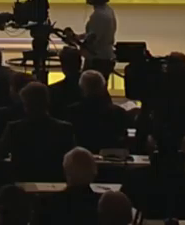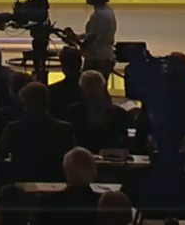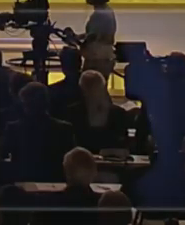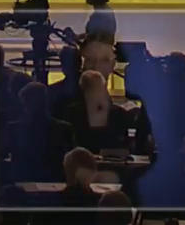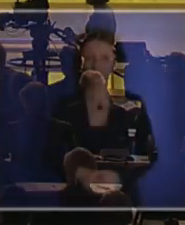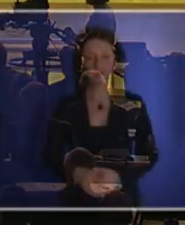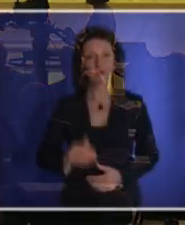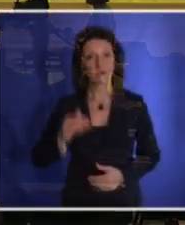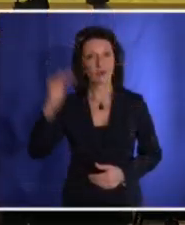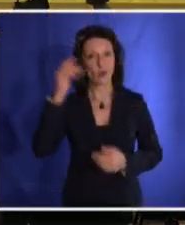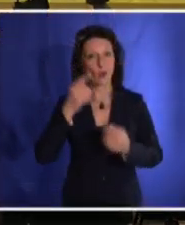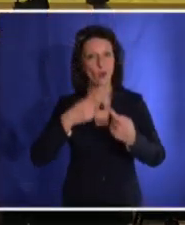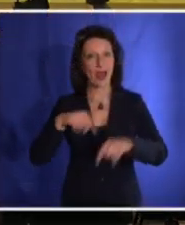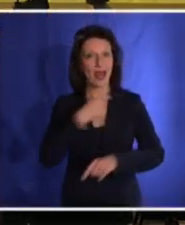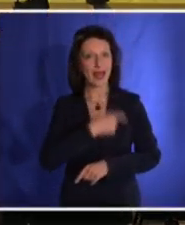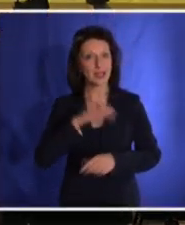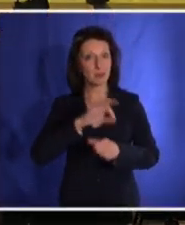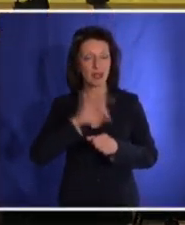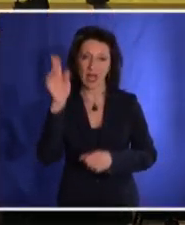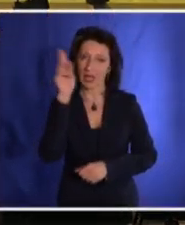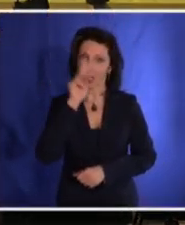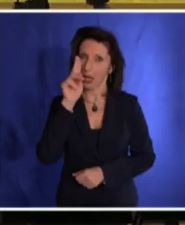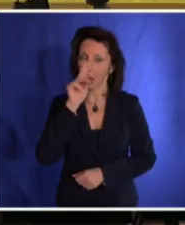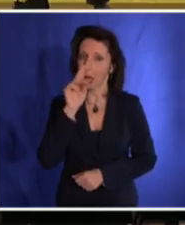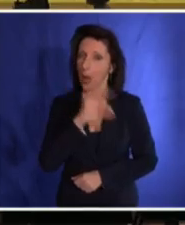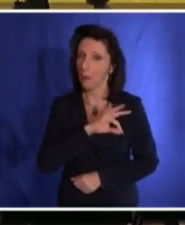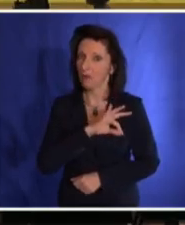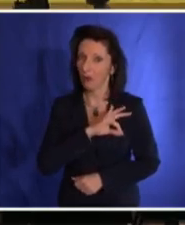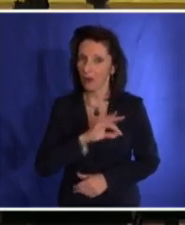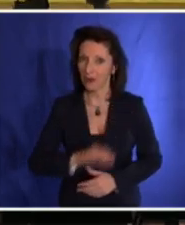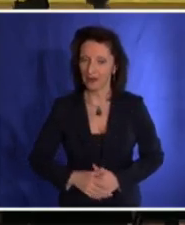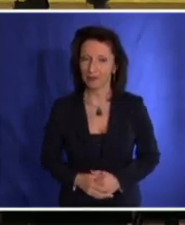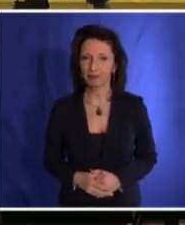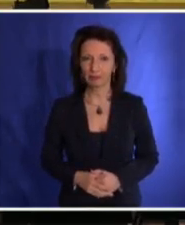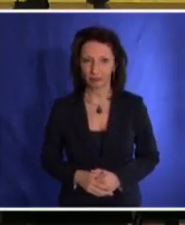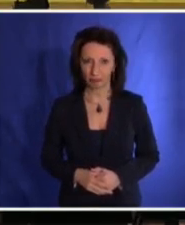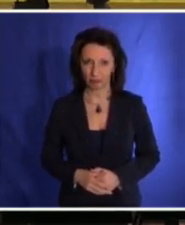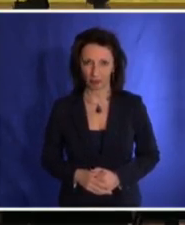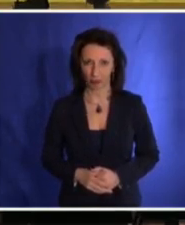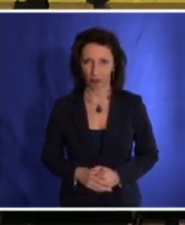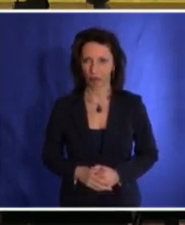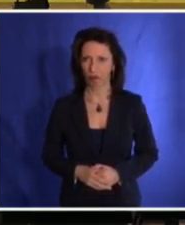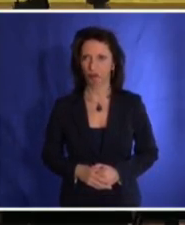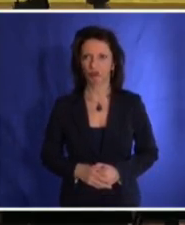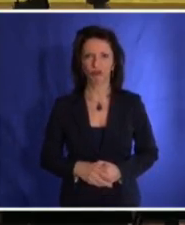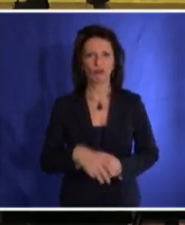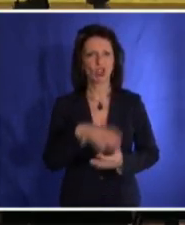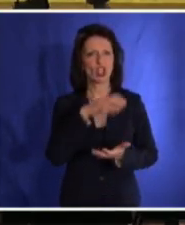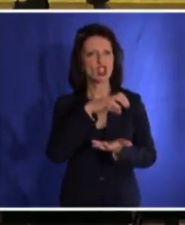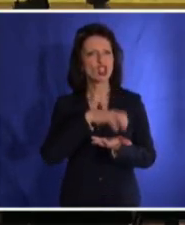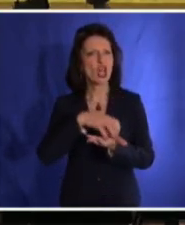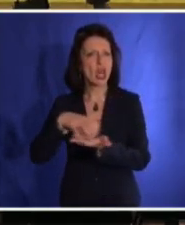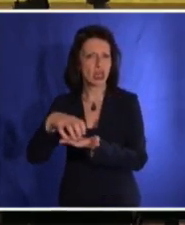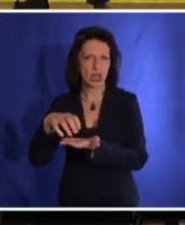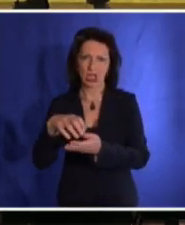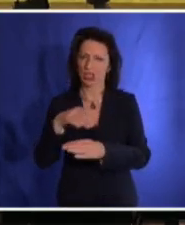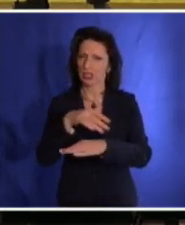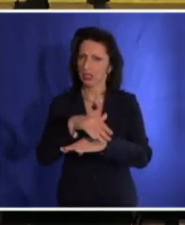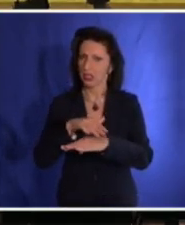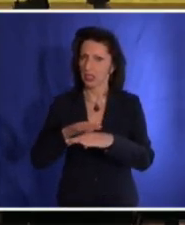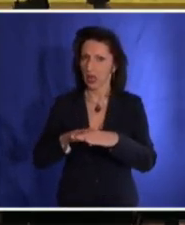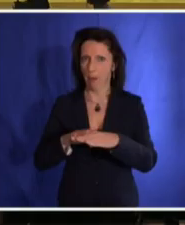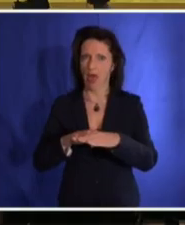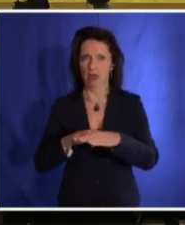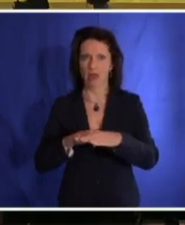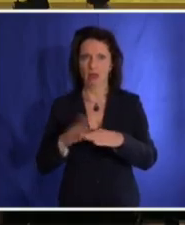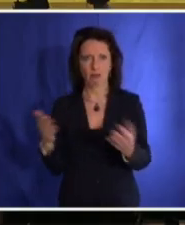Hoher Landesparteitag, liebe Freundinnen und Freunde, unsere Städte, unsere Gemeinden sind das Fundament